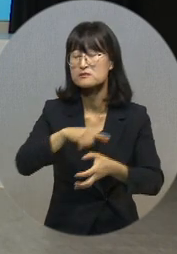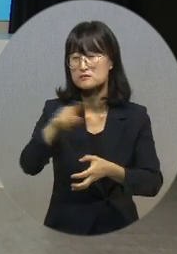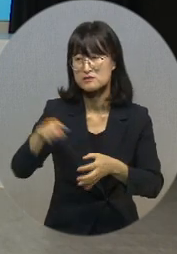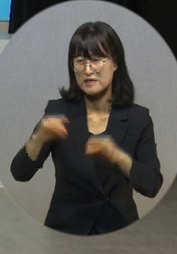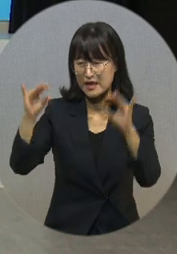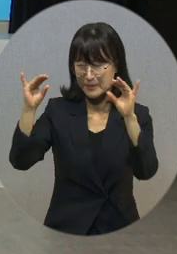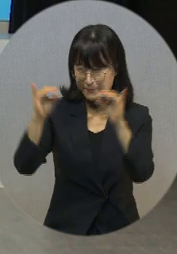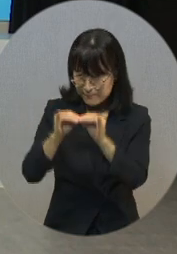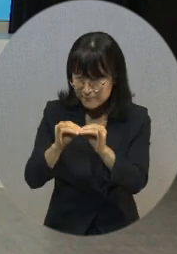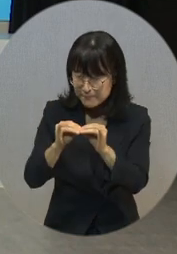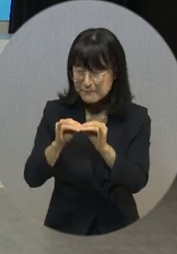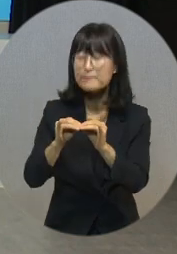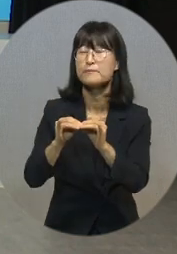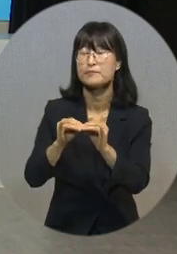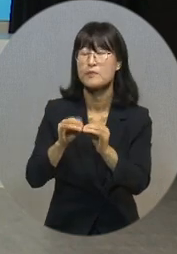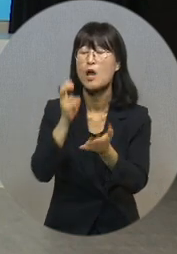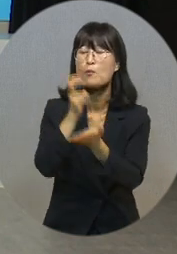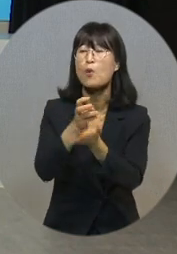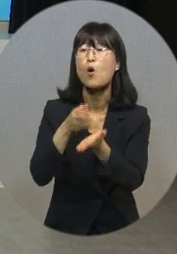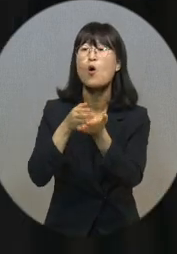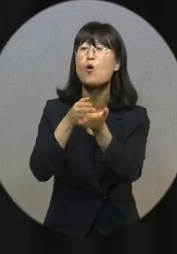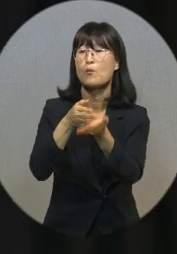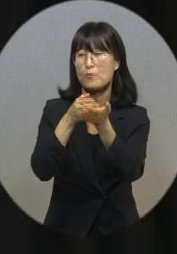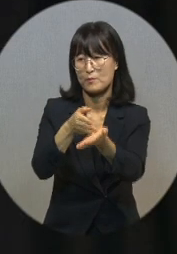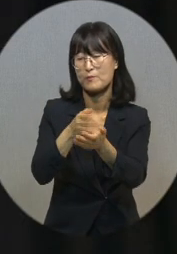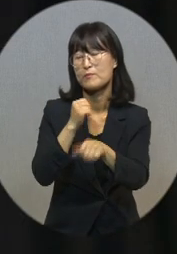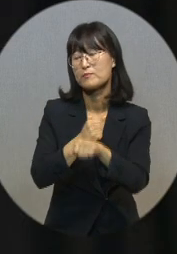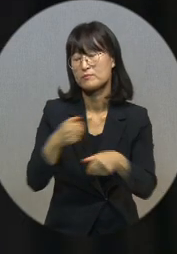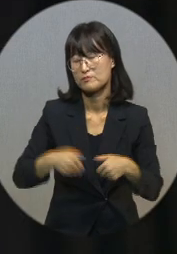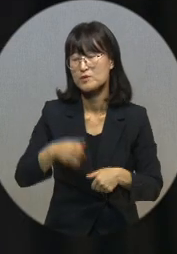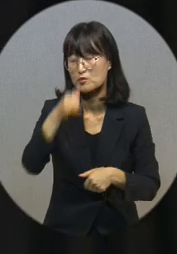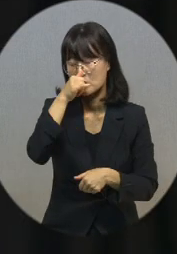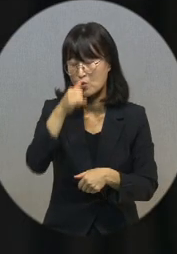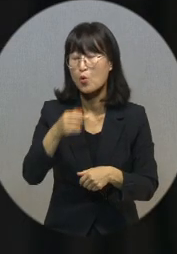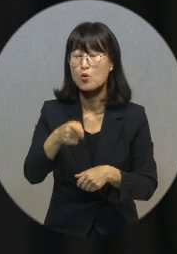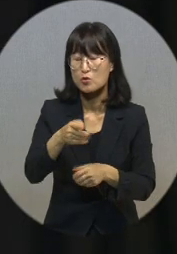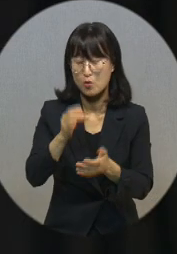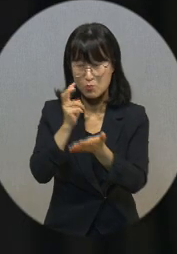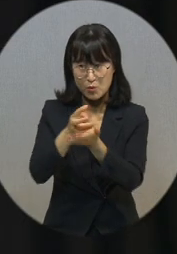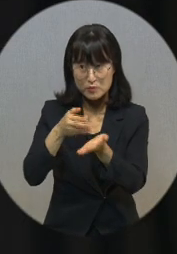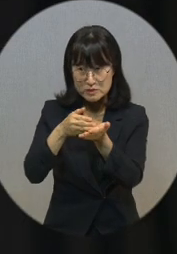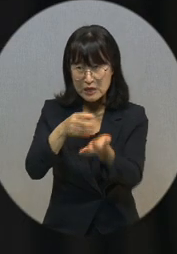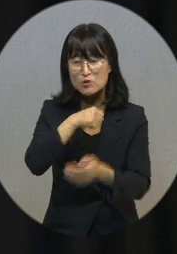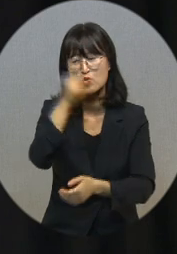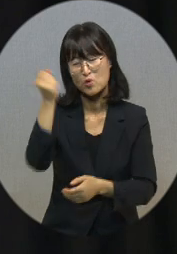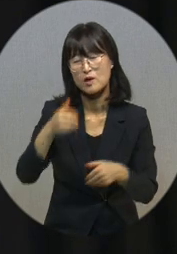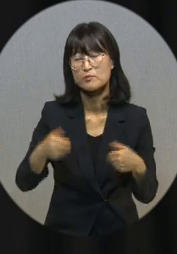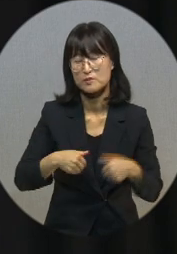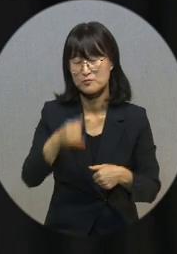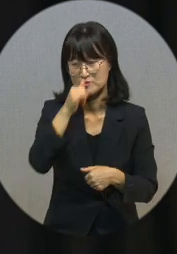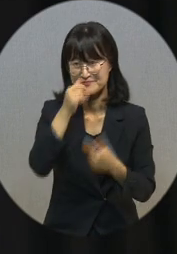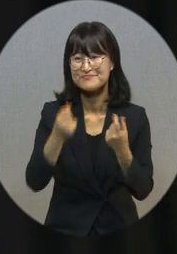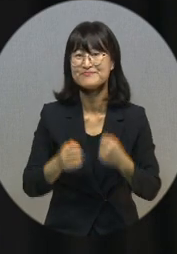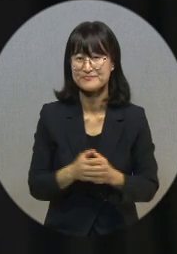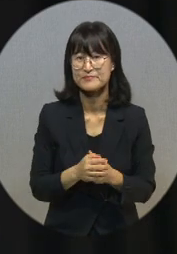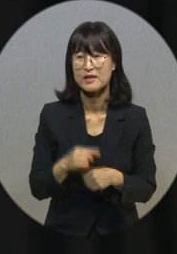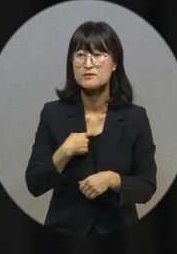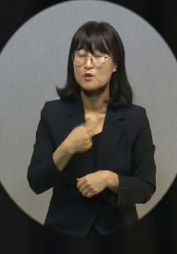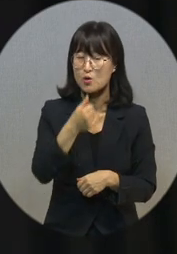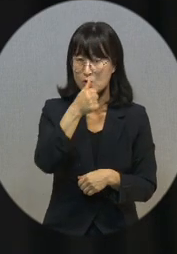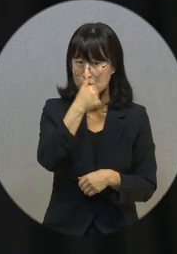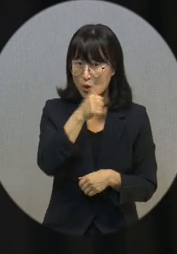되고 통과가 되어야 된다고 생각을 하고 네. 있습니다. 그래서 그런 부분들에서 또 제가